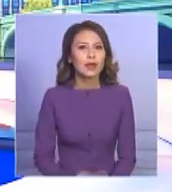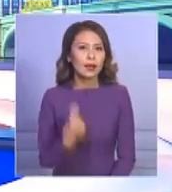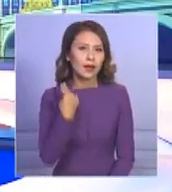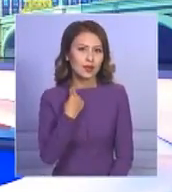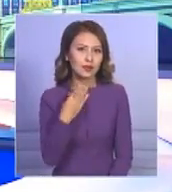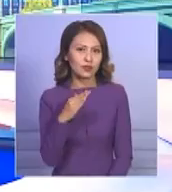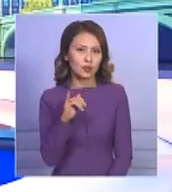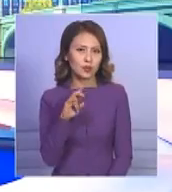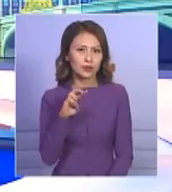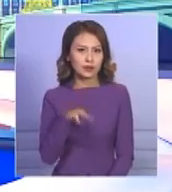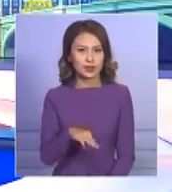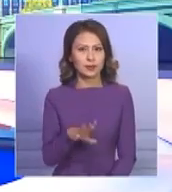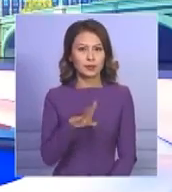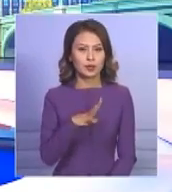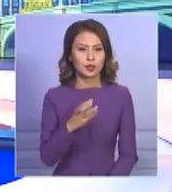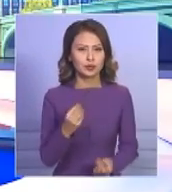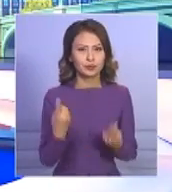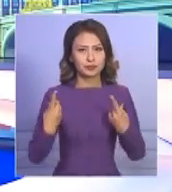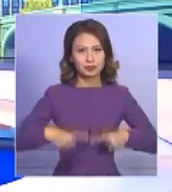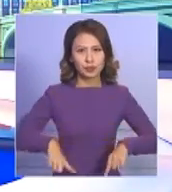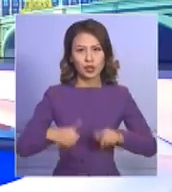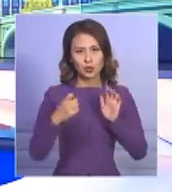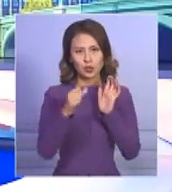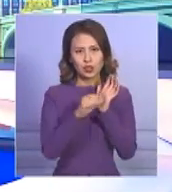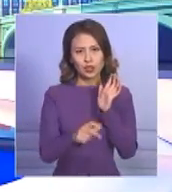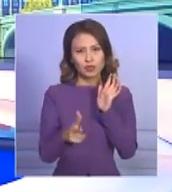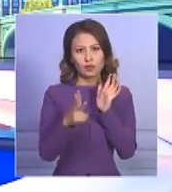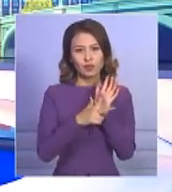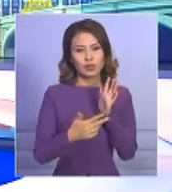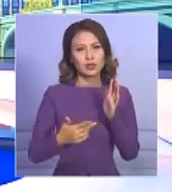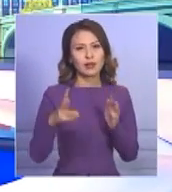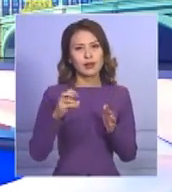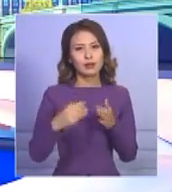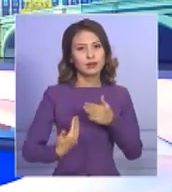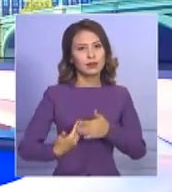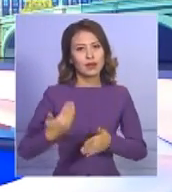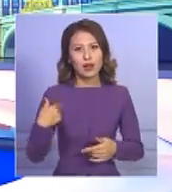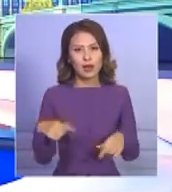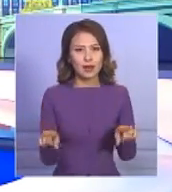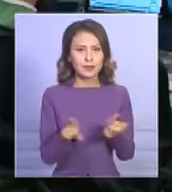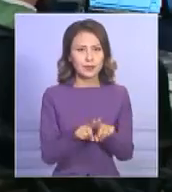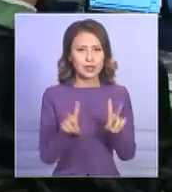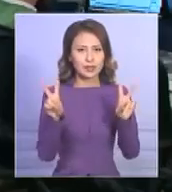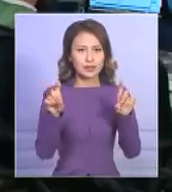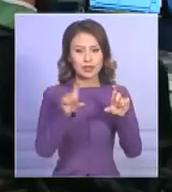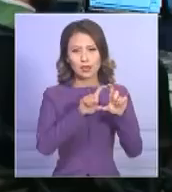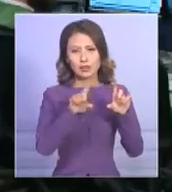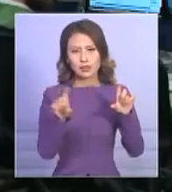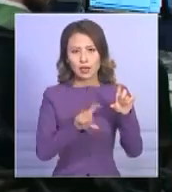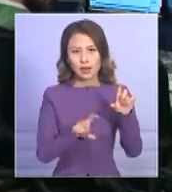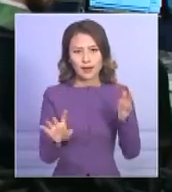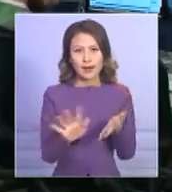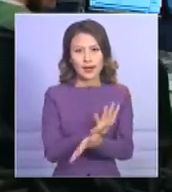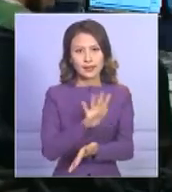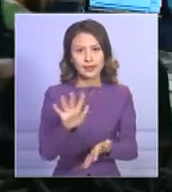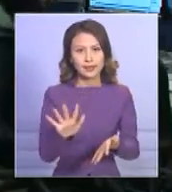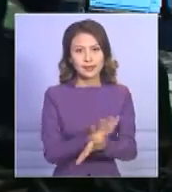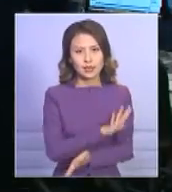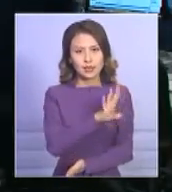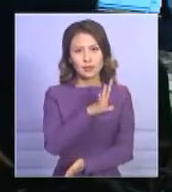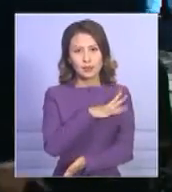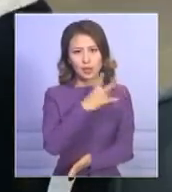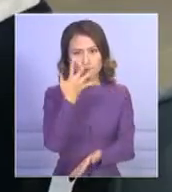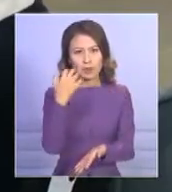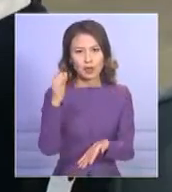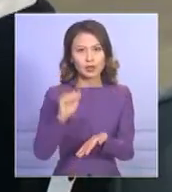Ағылшын фунт стерлингі тағы құлдырап 168 жыл бұрынғы деңгейге жетті. Бұл туралы мақала The Financial Times газетінде жарық көрген.